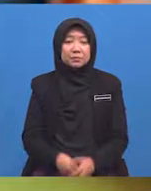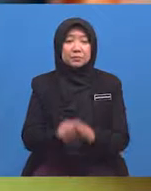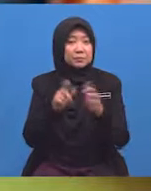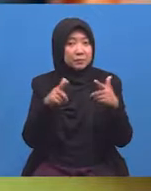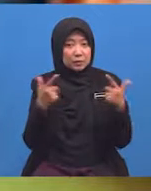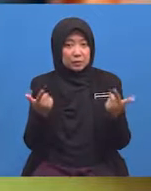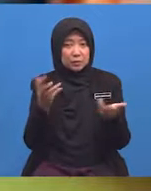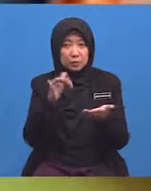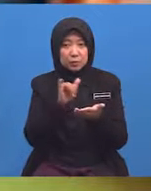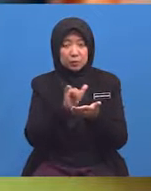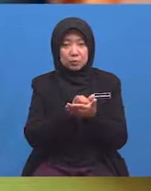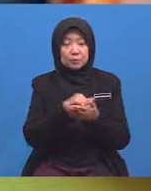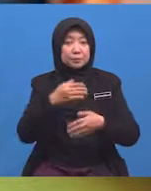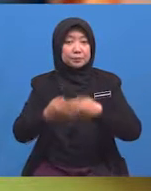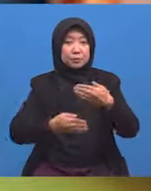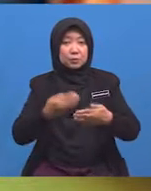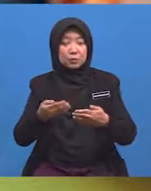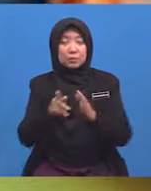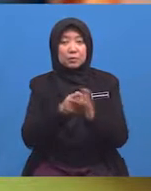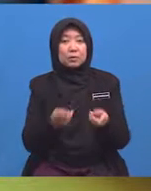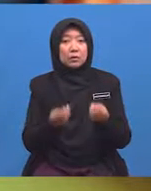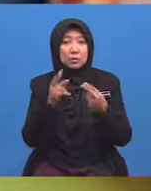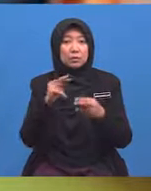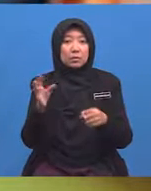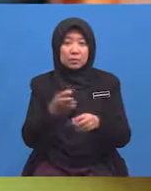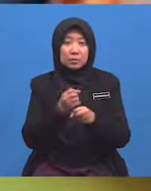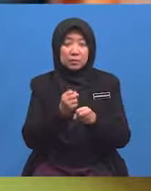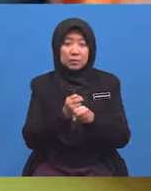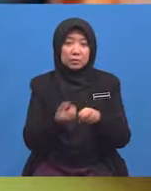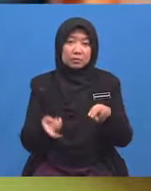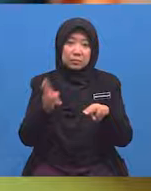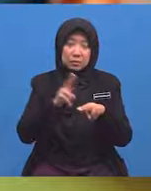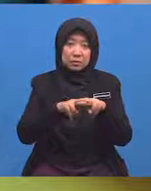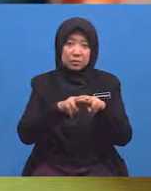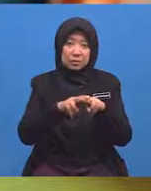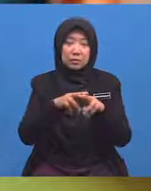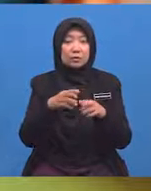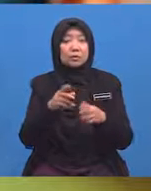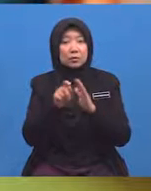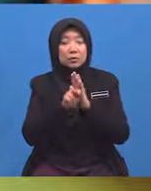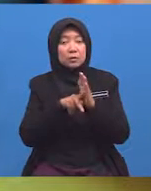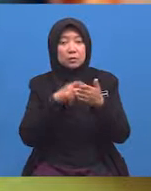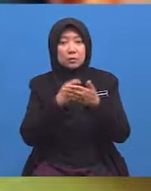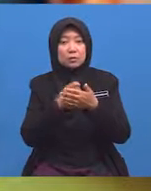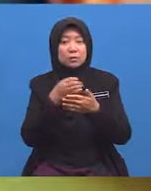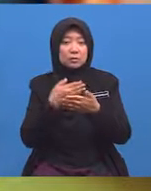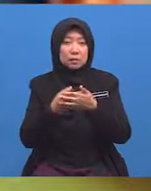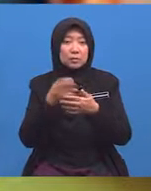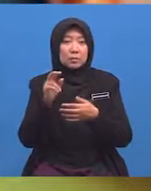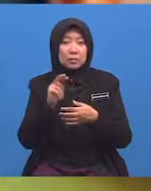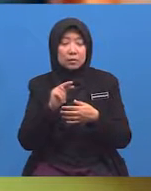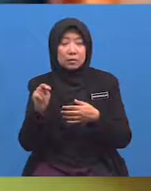Selain itu, kemajuan pengangkutan dapat meningkatkan darjah ketersampaian dan